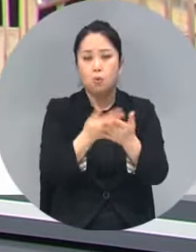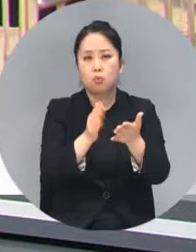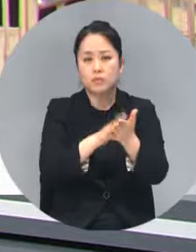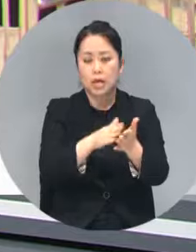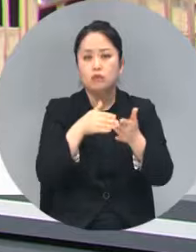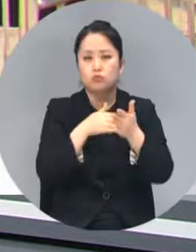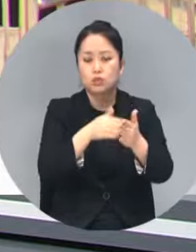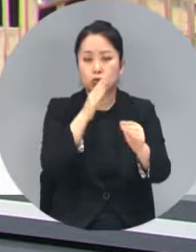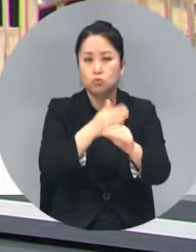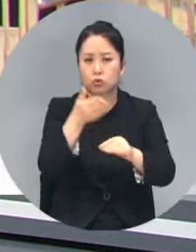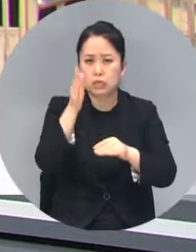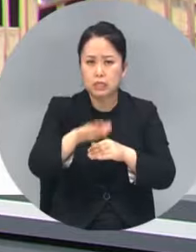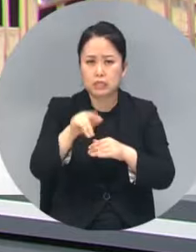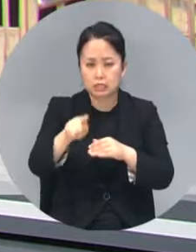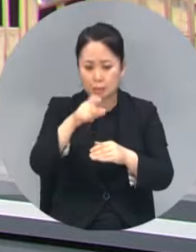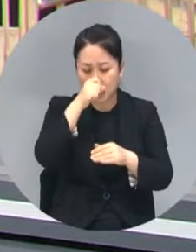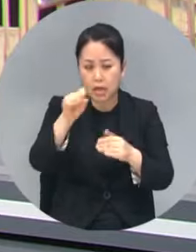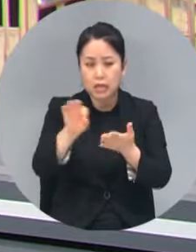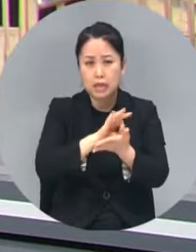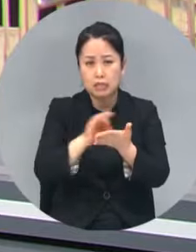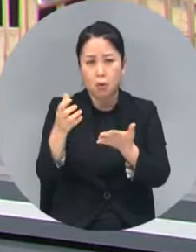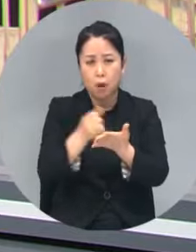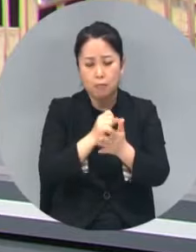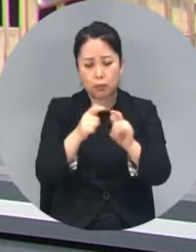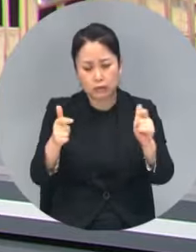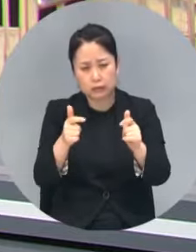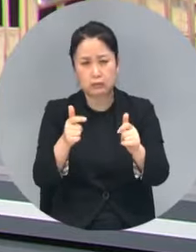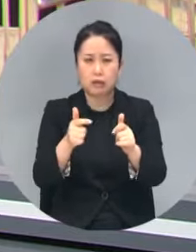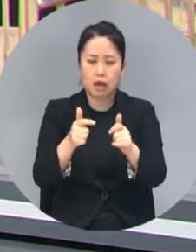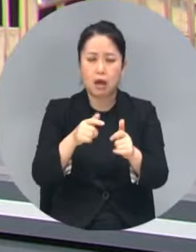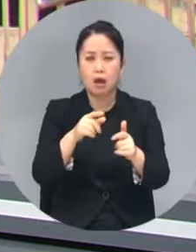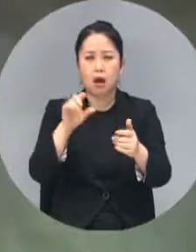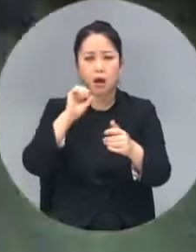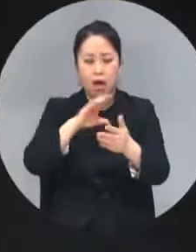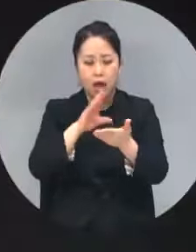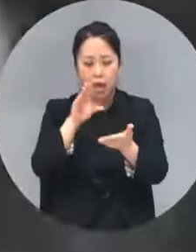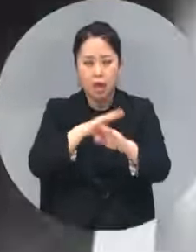않아 지원이 필요한 상황입니다 이승엽 기자의 보도입니다